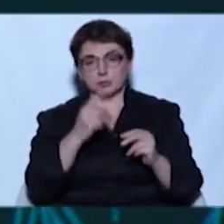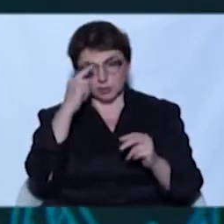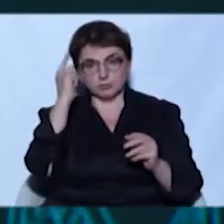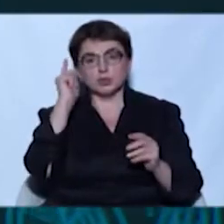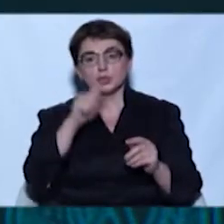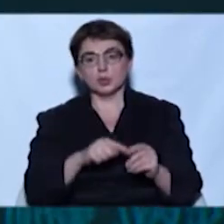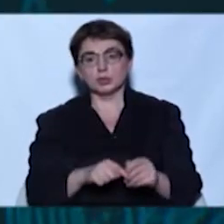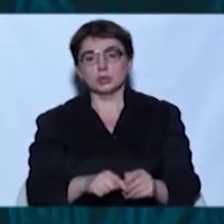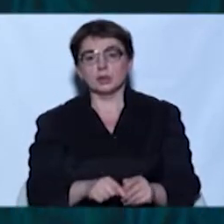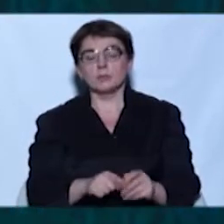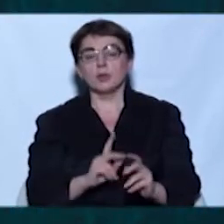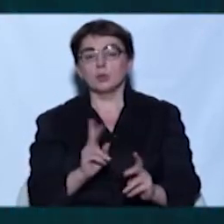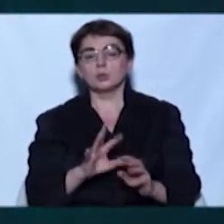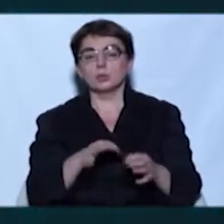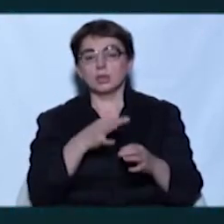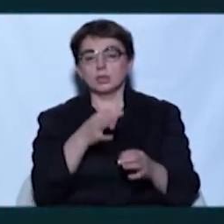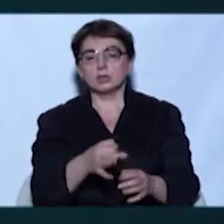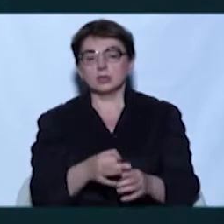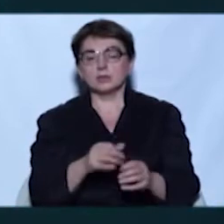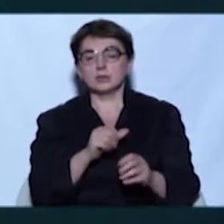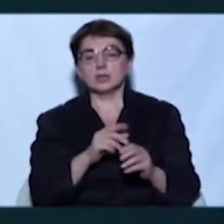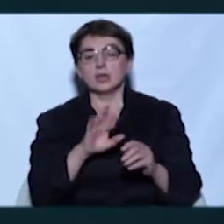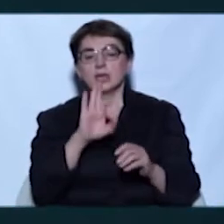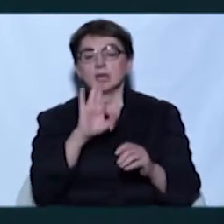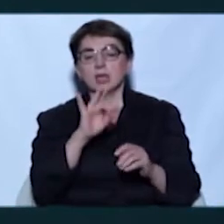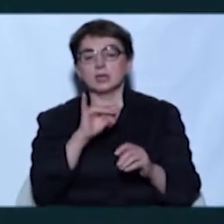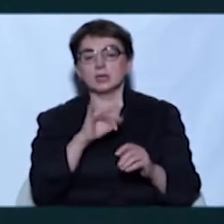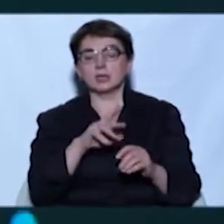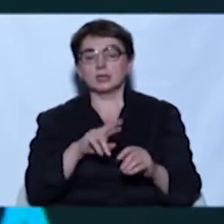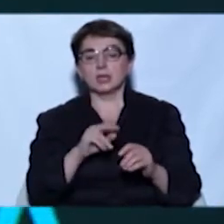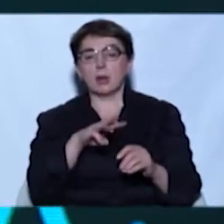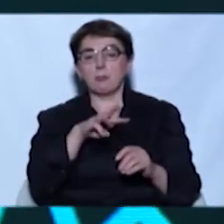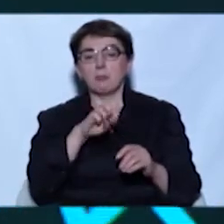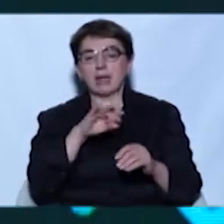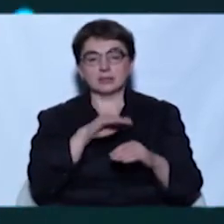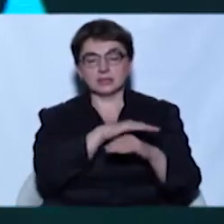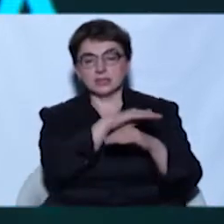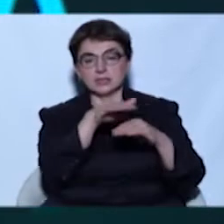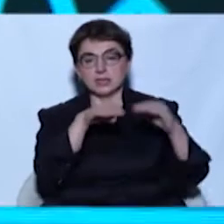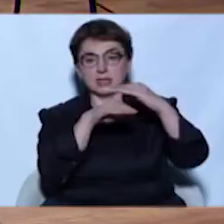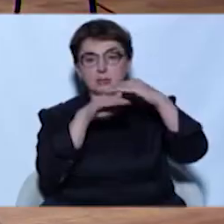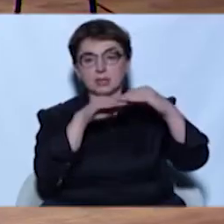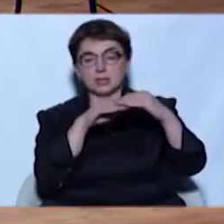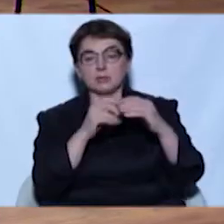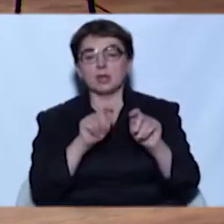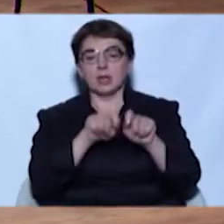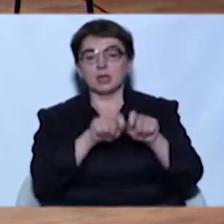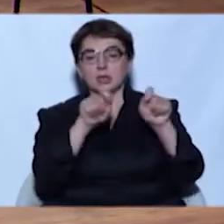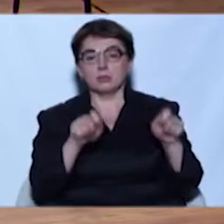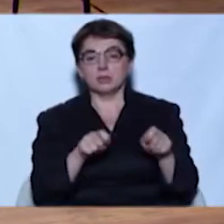გაგება. Უნდა ითქვას, რომ ქერქი და მანტიის ზედა ფენები